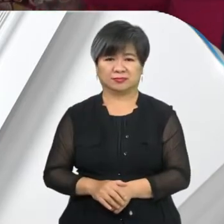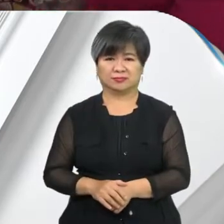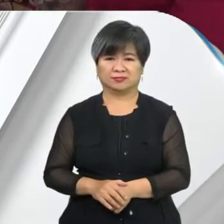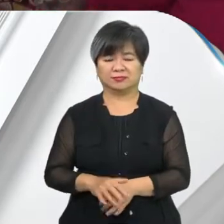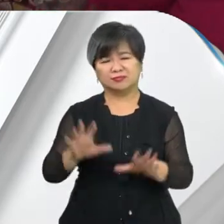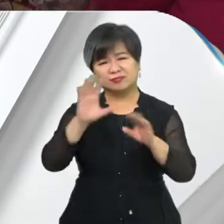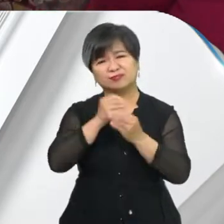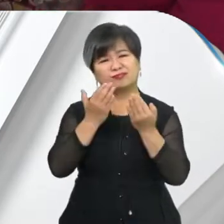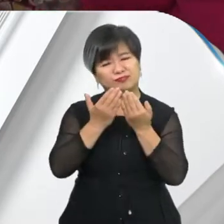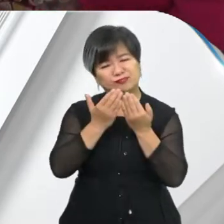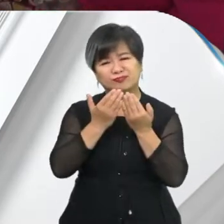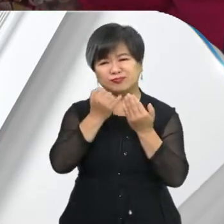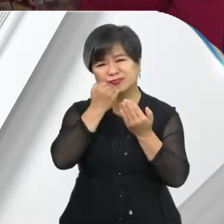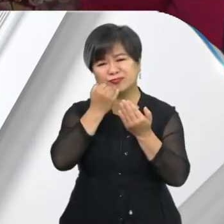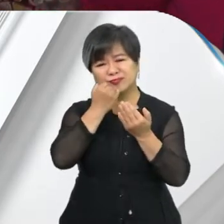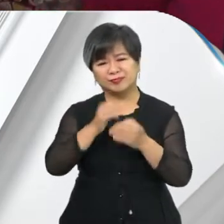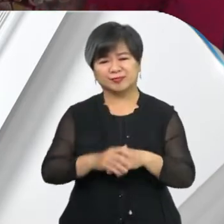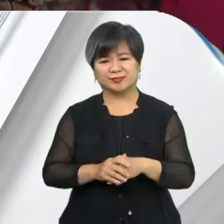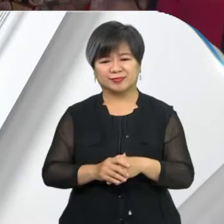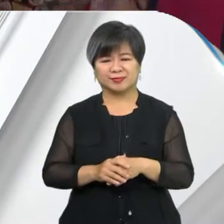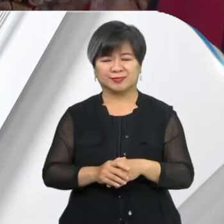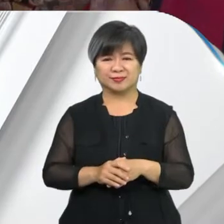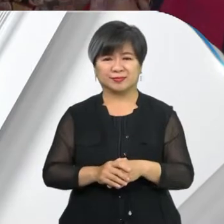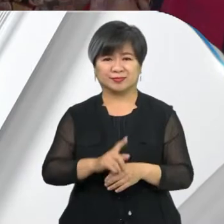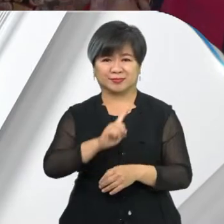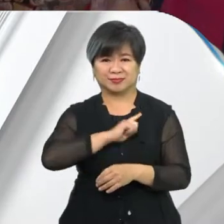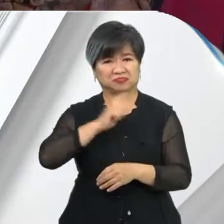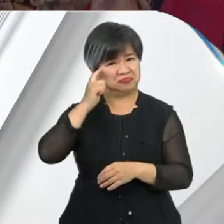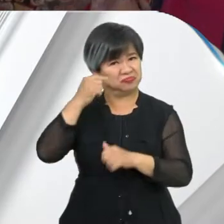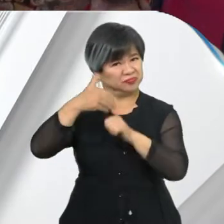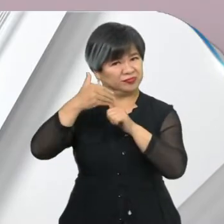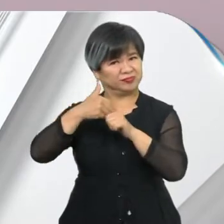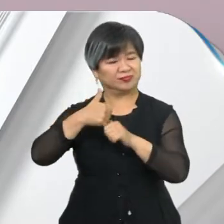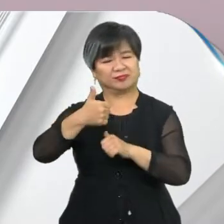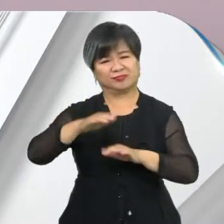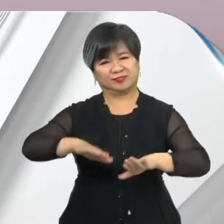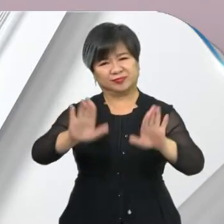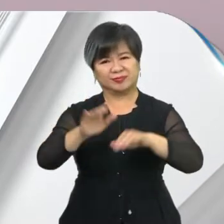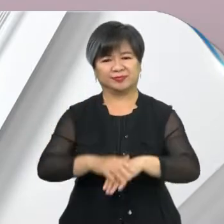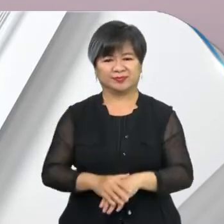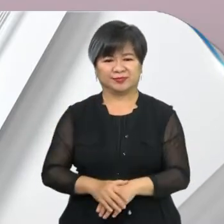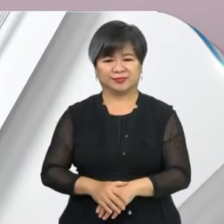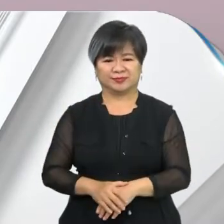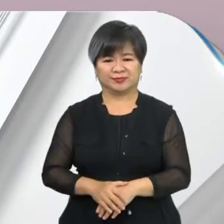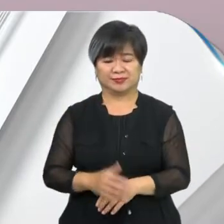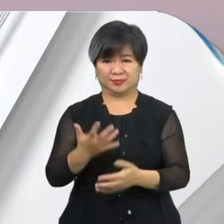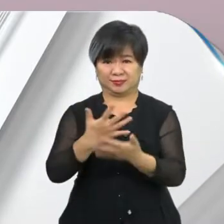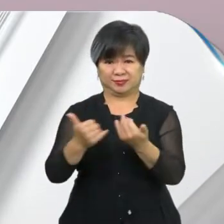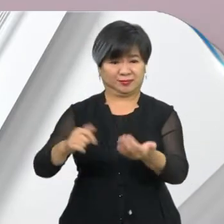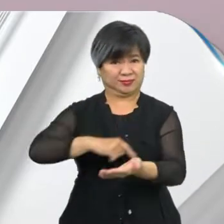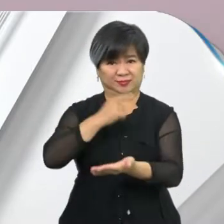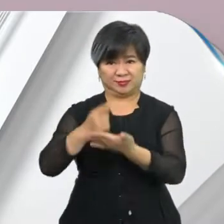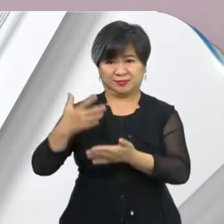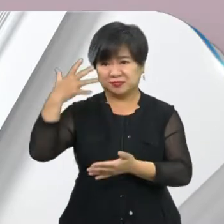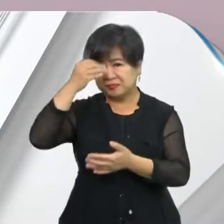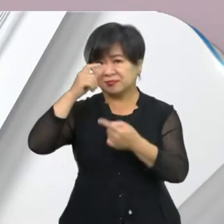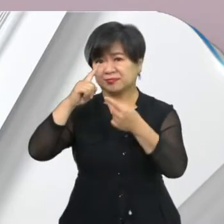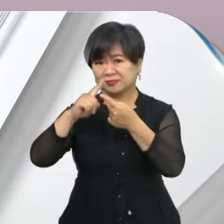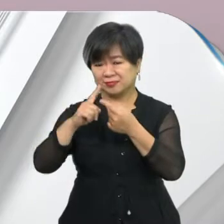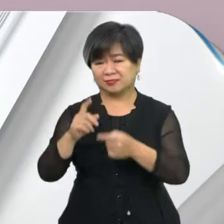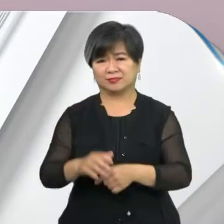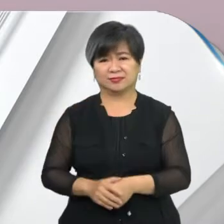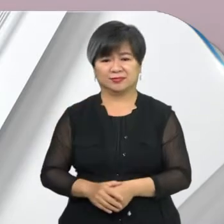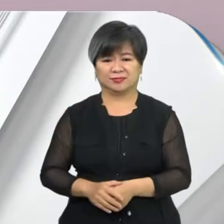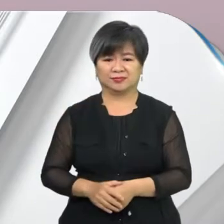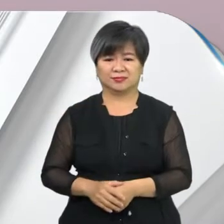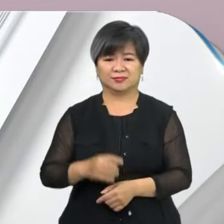点学，就是增加自己的知识就好啦。 福神啊，全部都是老人家哦，所以